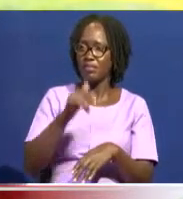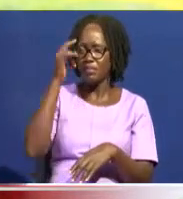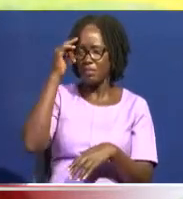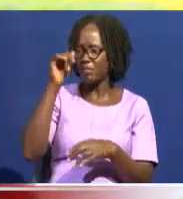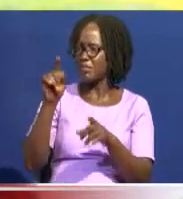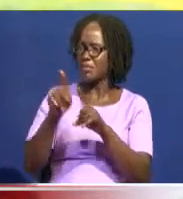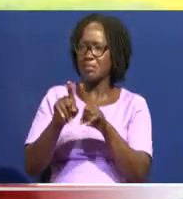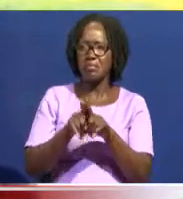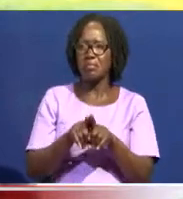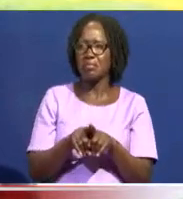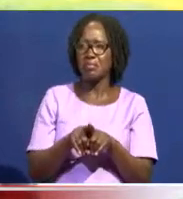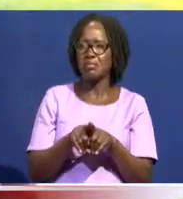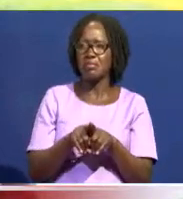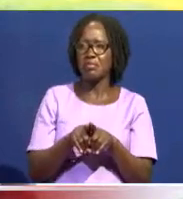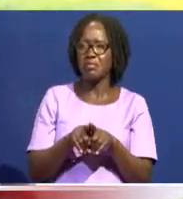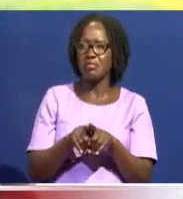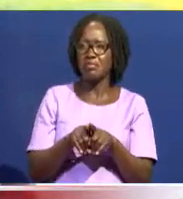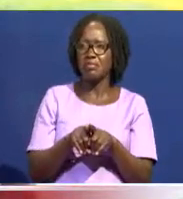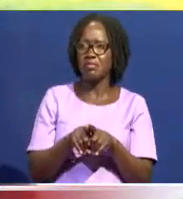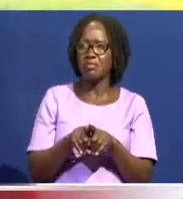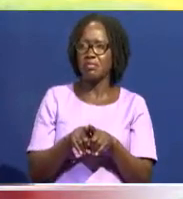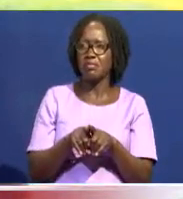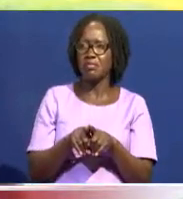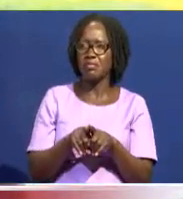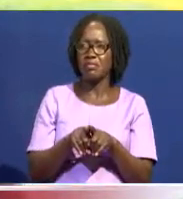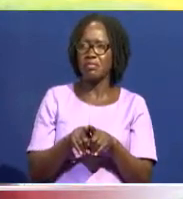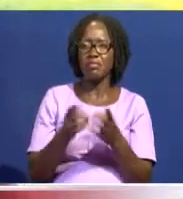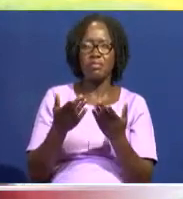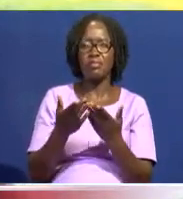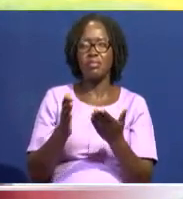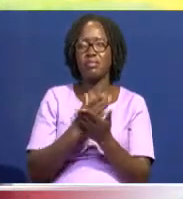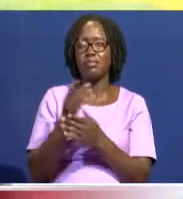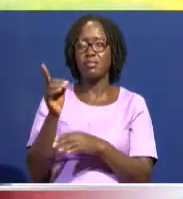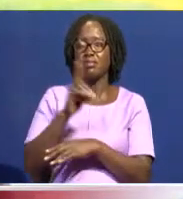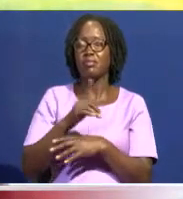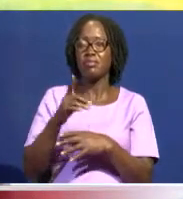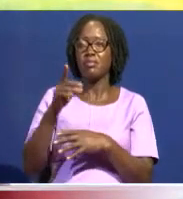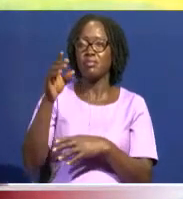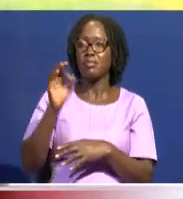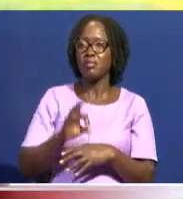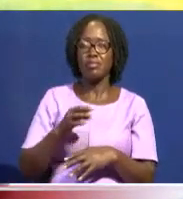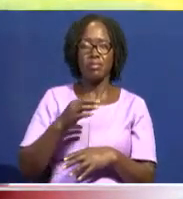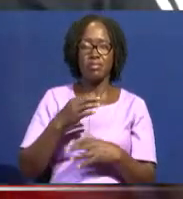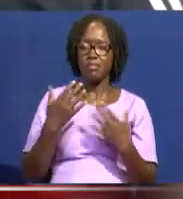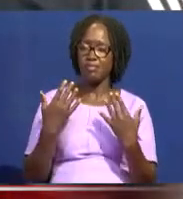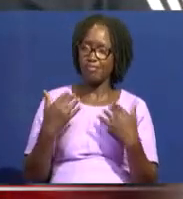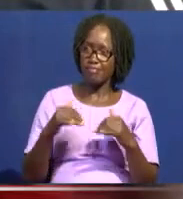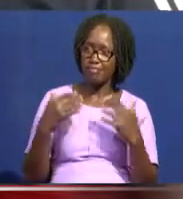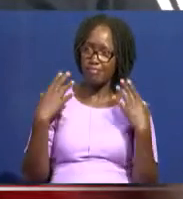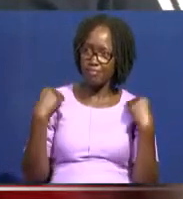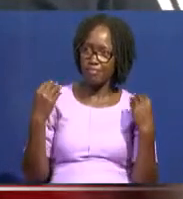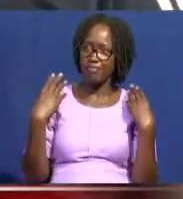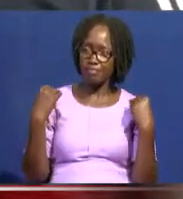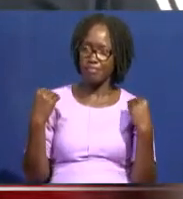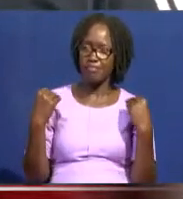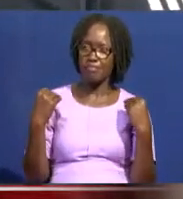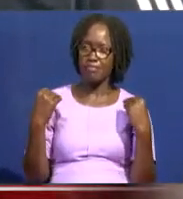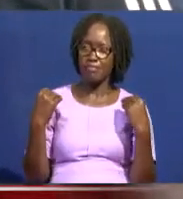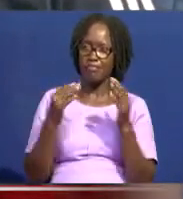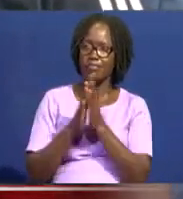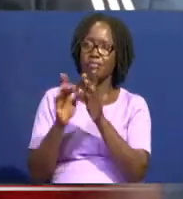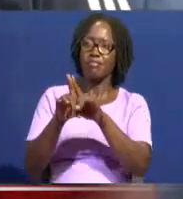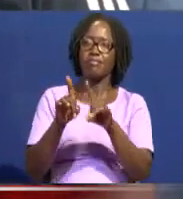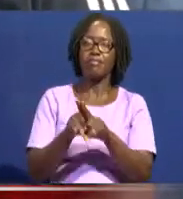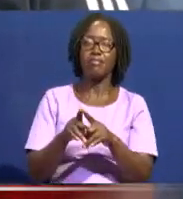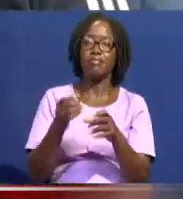in terms of that, yeah, like I said, I'm just looking forward to a couple of days off and then get back to practicing for ready for the Open. Wakati huo huo, wadau